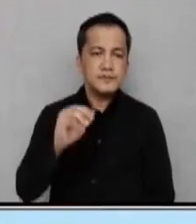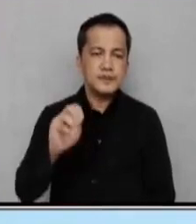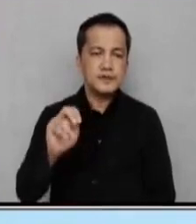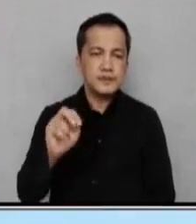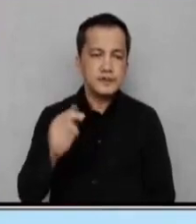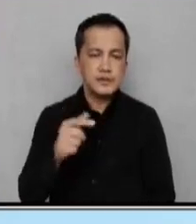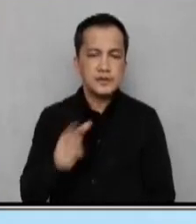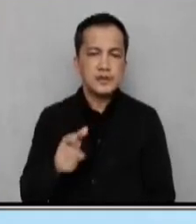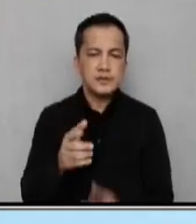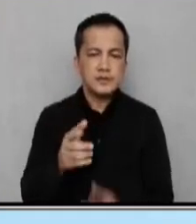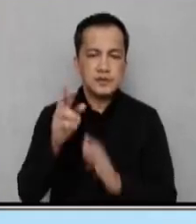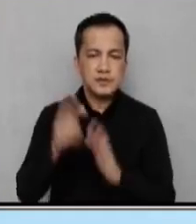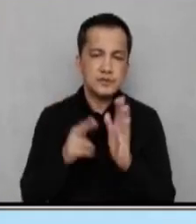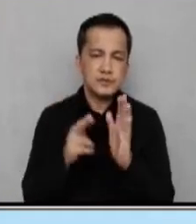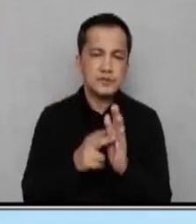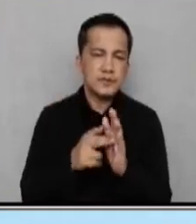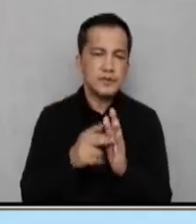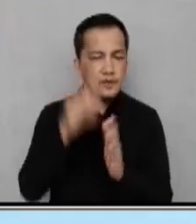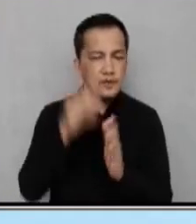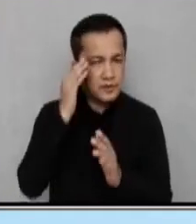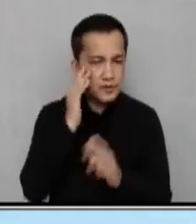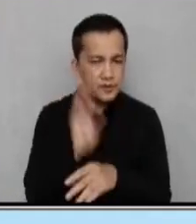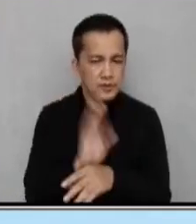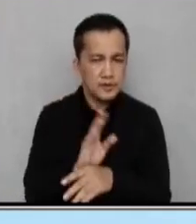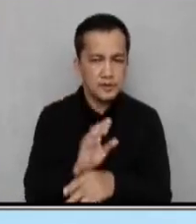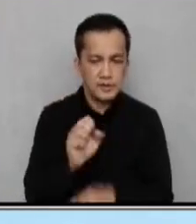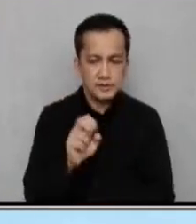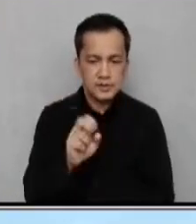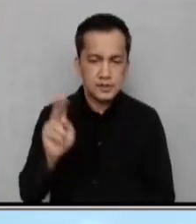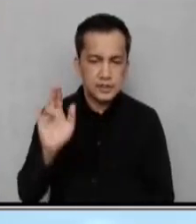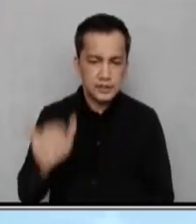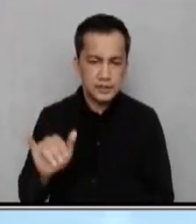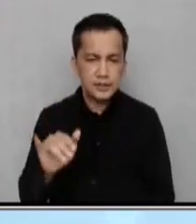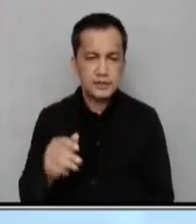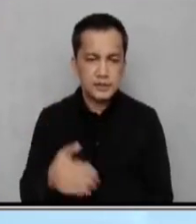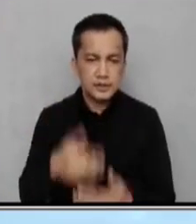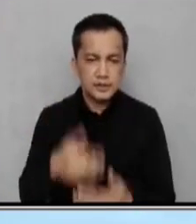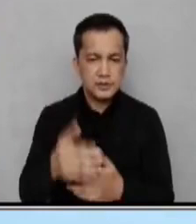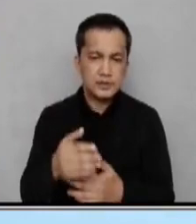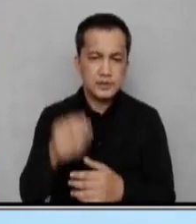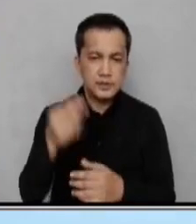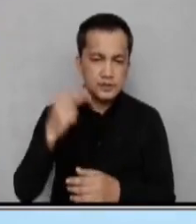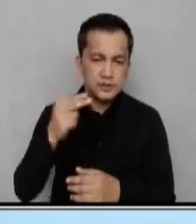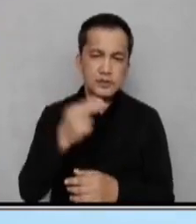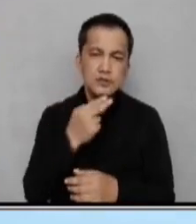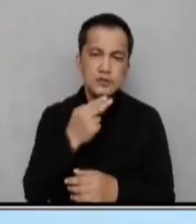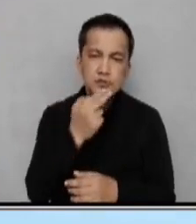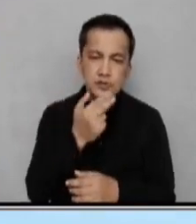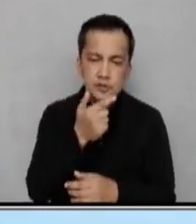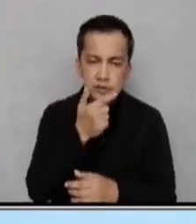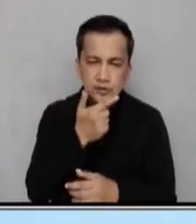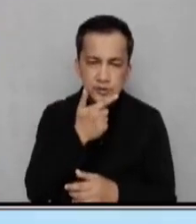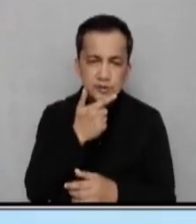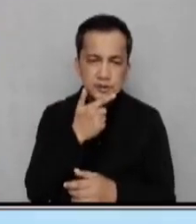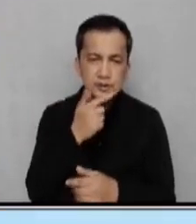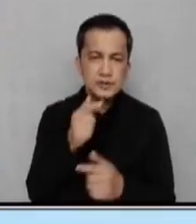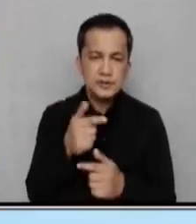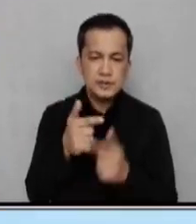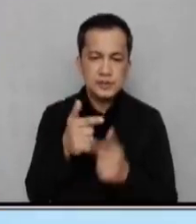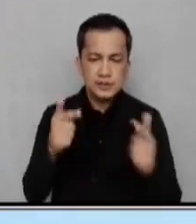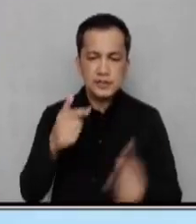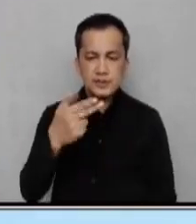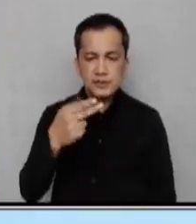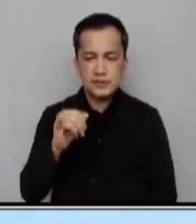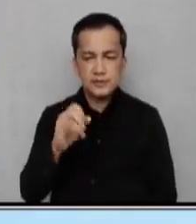role sa South Korean film na Sunny na sinundan ng isang historical comedy film na The Grand Heist na kabilang sa